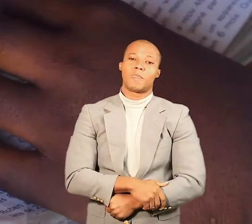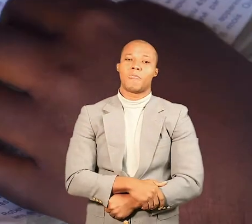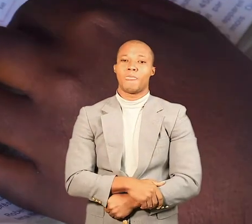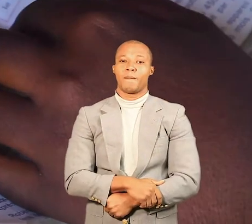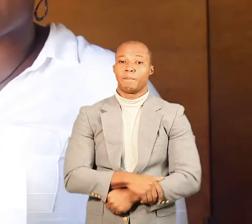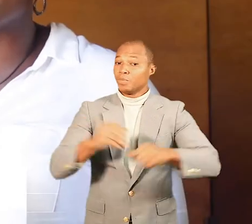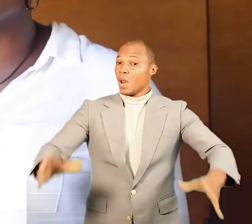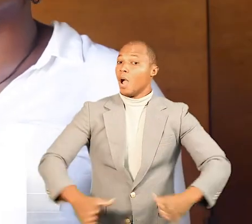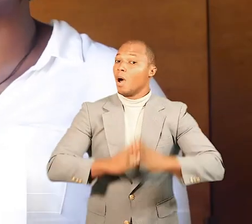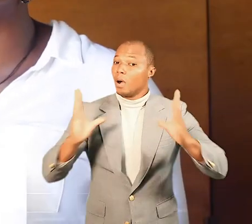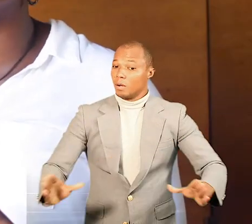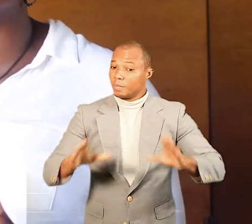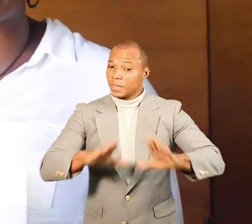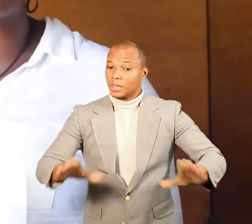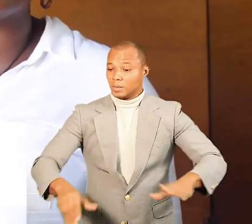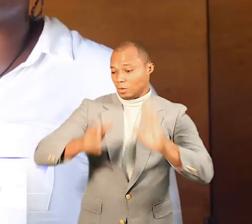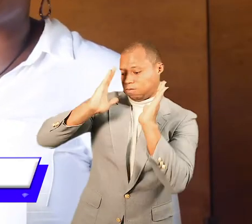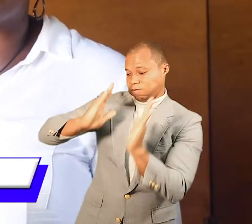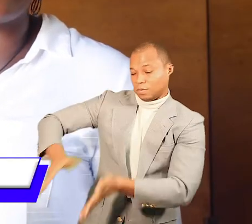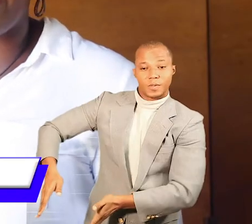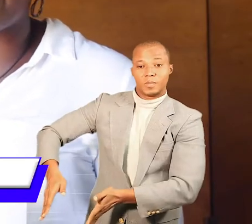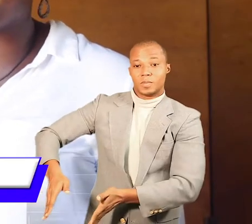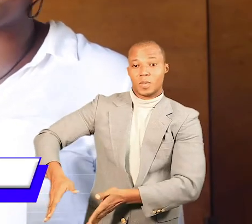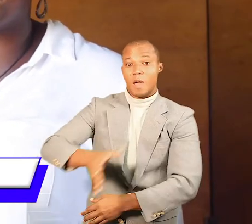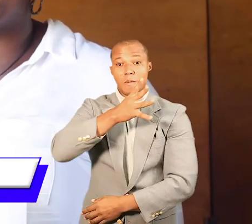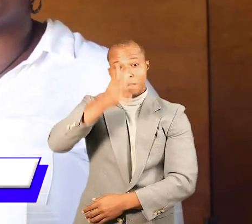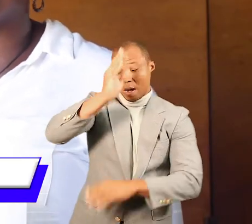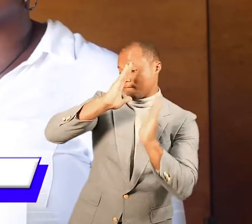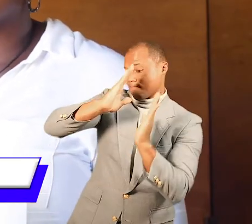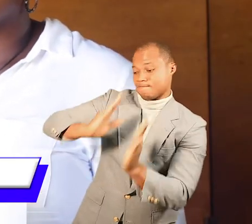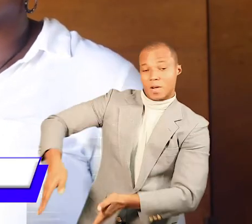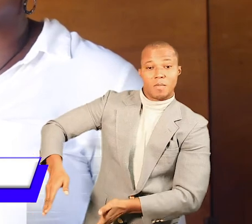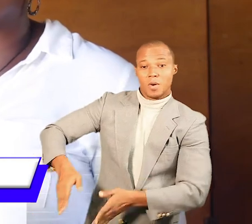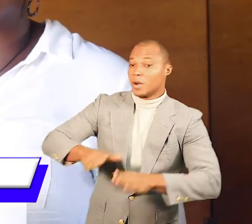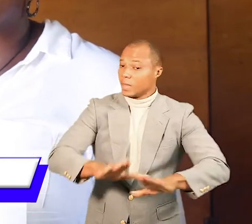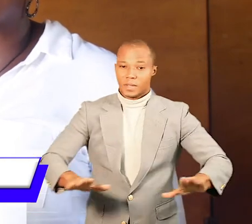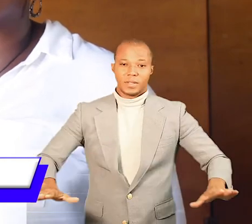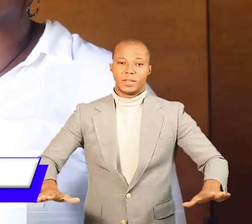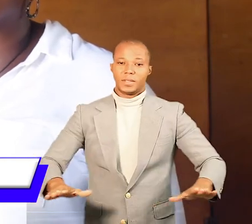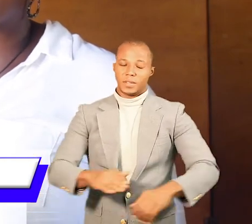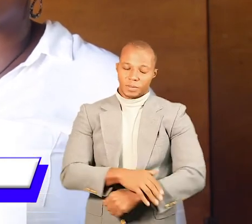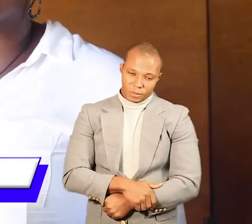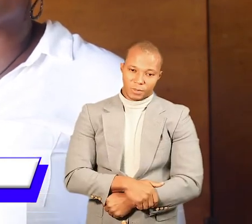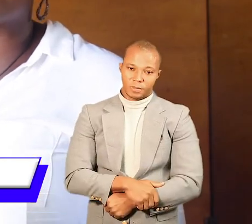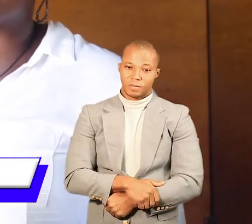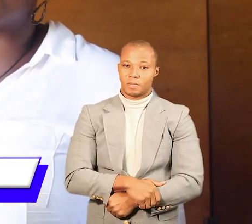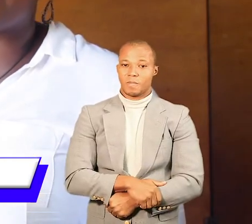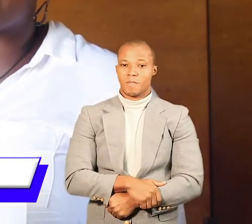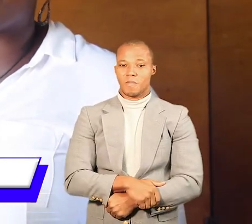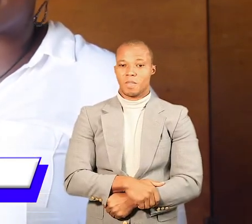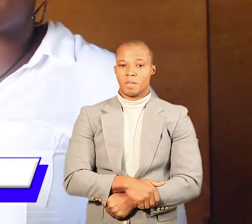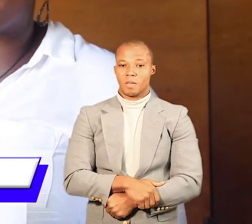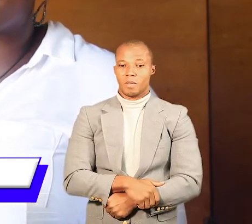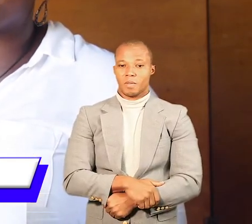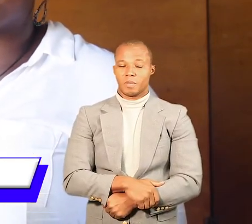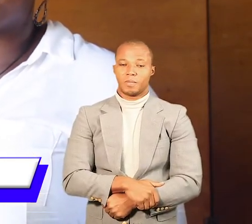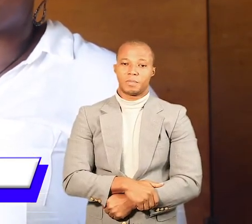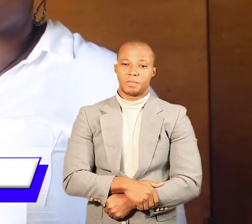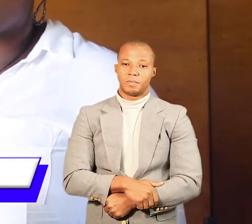la plus folle là-dedans, c'est Timon qui a abandonné par un parent. C'est des gens qui ont abandonné et que en particulier qui doit